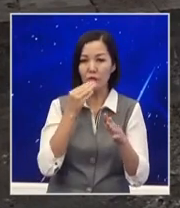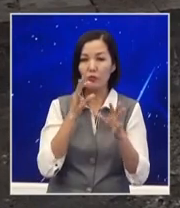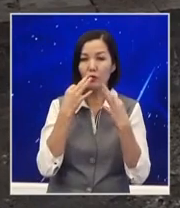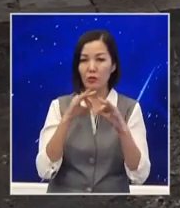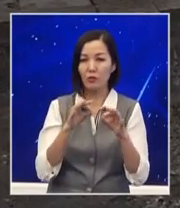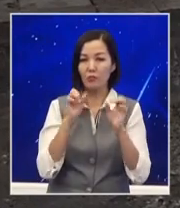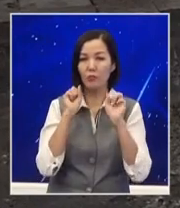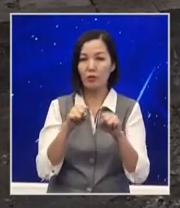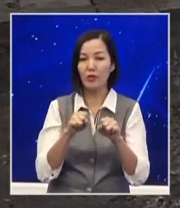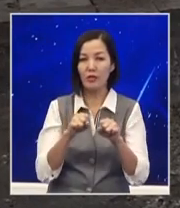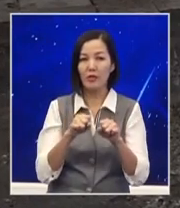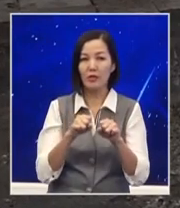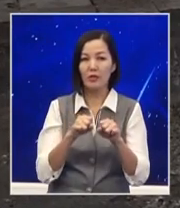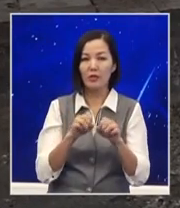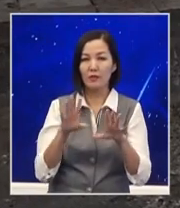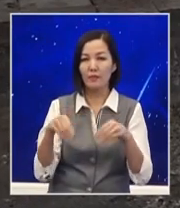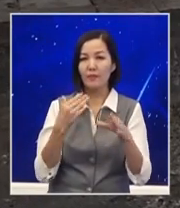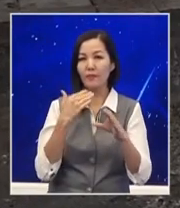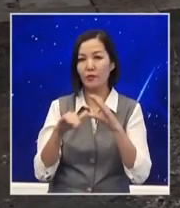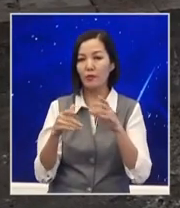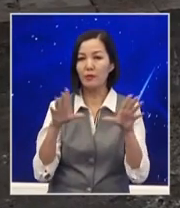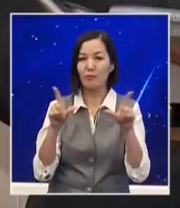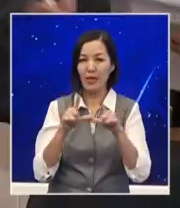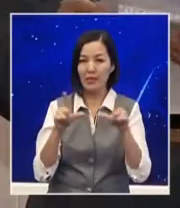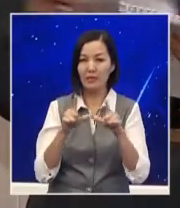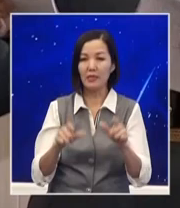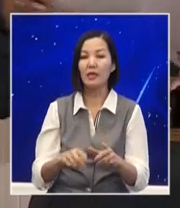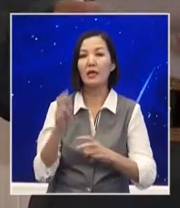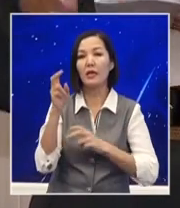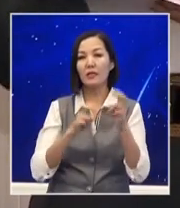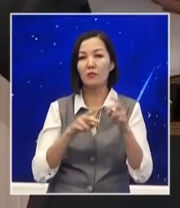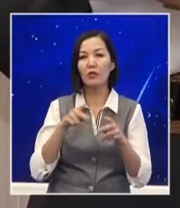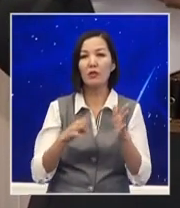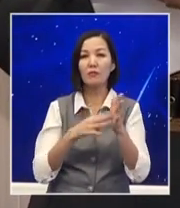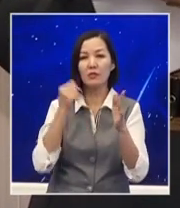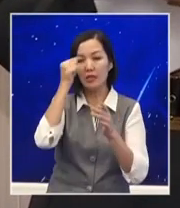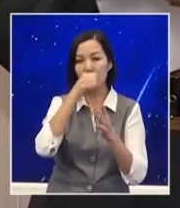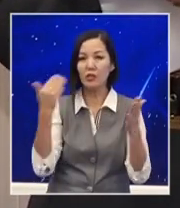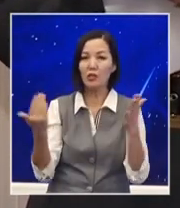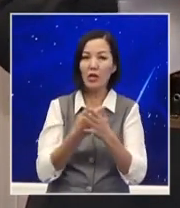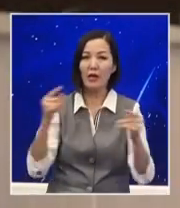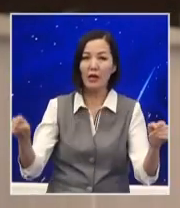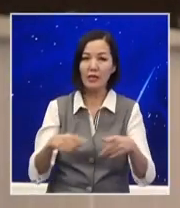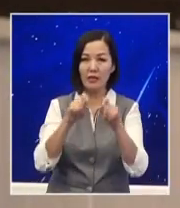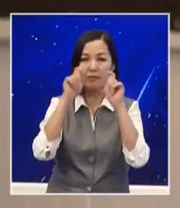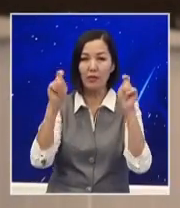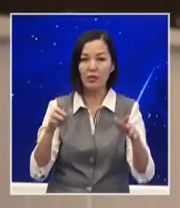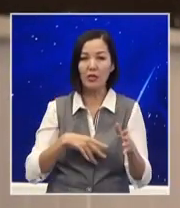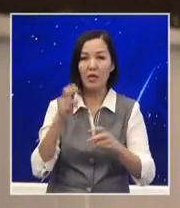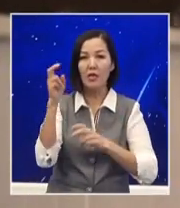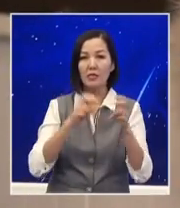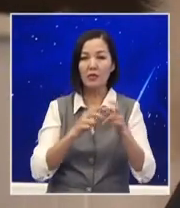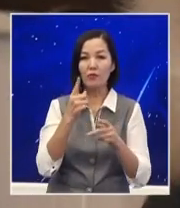ғой, содан кейін барып біз қолданысқа жібереміз магазиндерге. Кәсіпорын 2008 жылы қайта жаңғыртылып іске қосылған. Зауыт